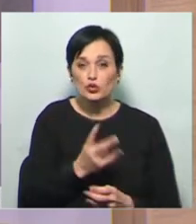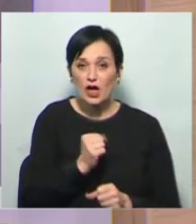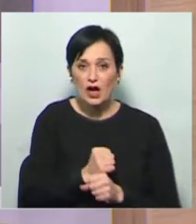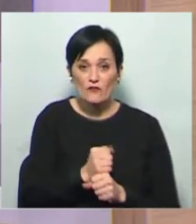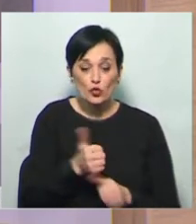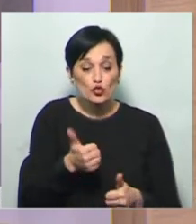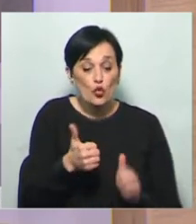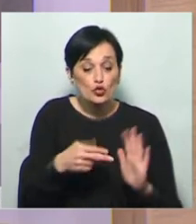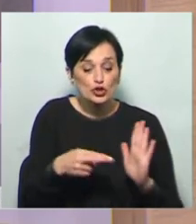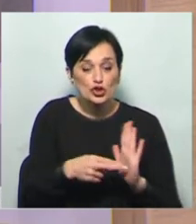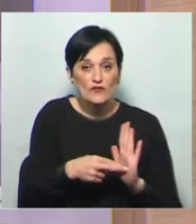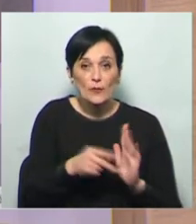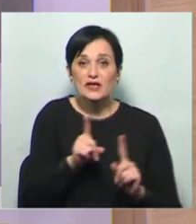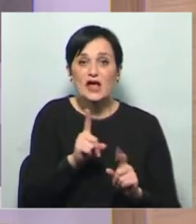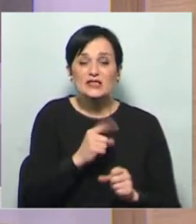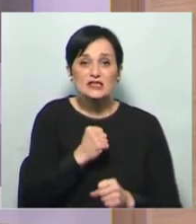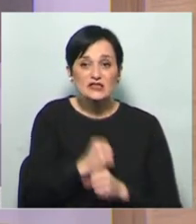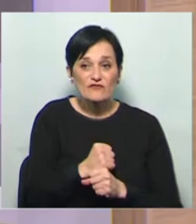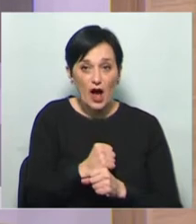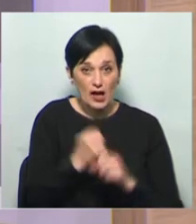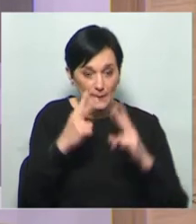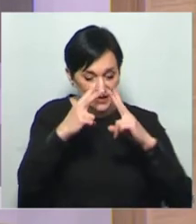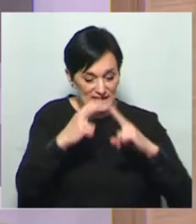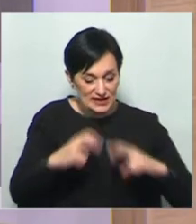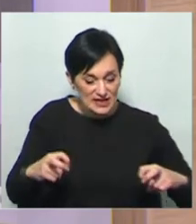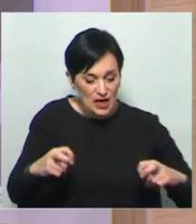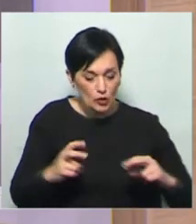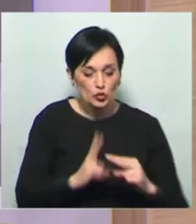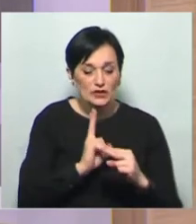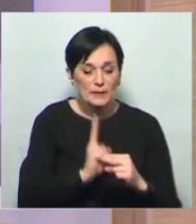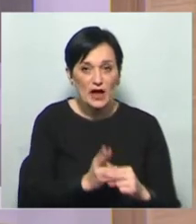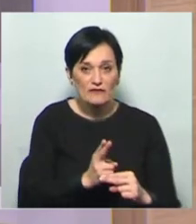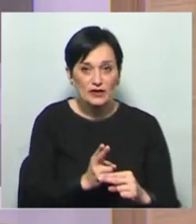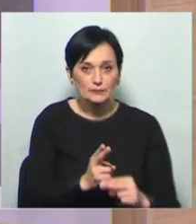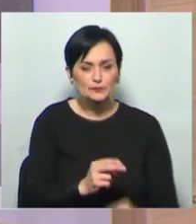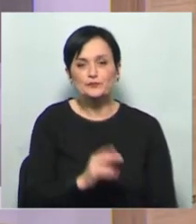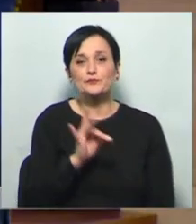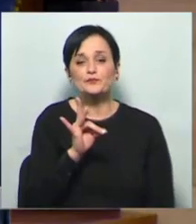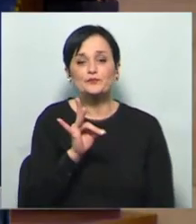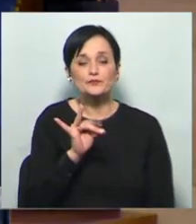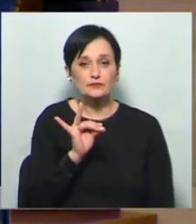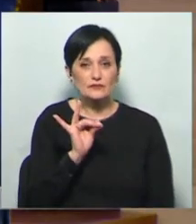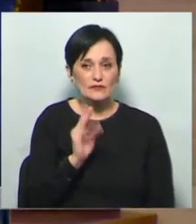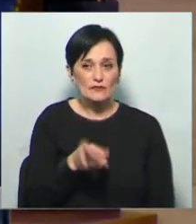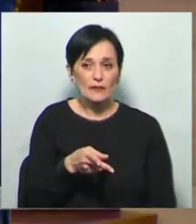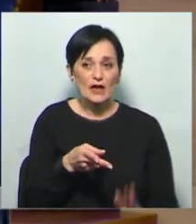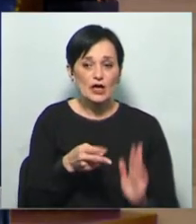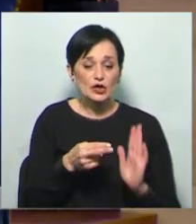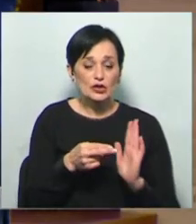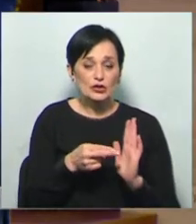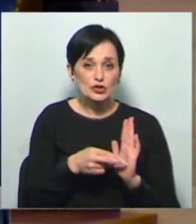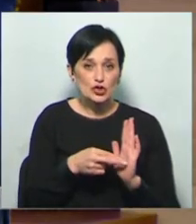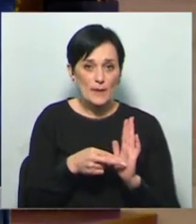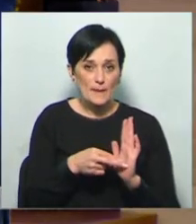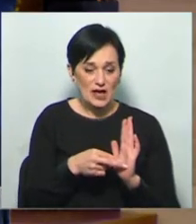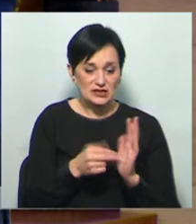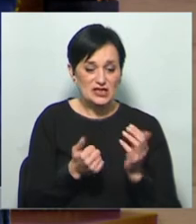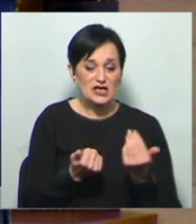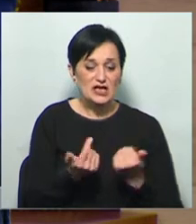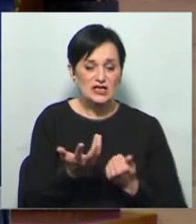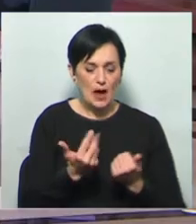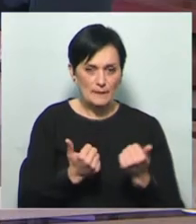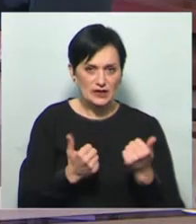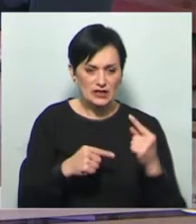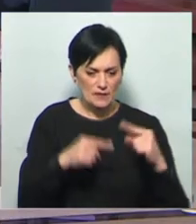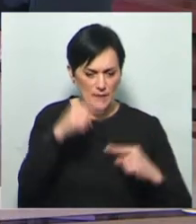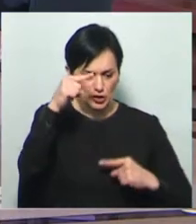როგორ შევაფასოთ ეს? დასვაკეთებ დიაგნოსტიკისათვის, პრევენციისთვის. რისკების შეფასების რამდენიმე შკალა